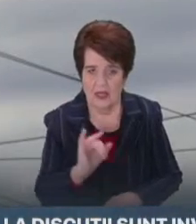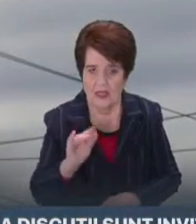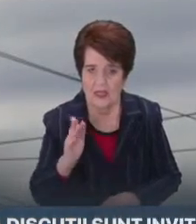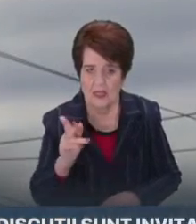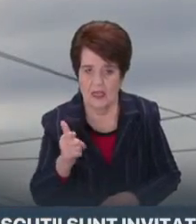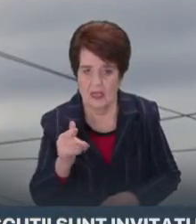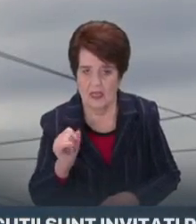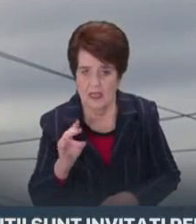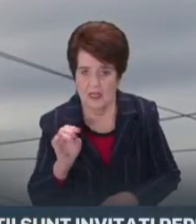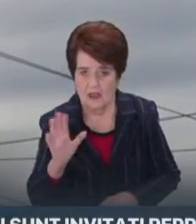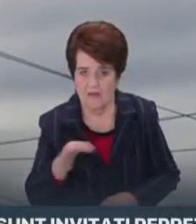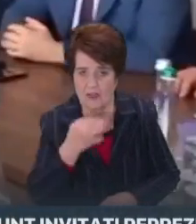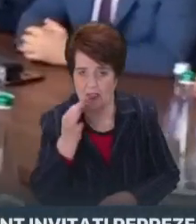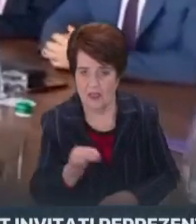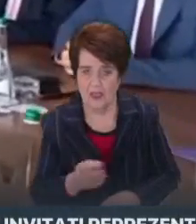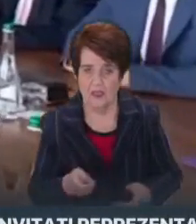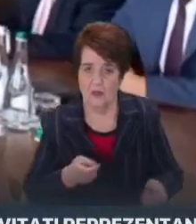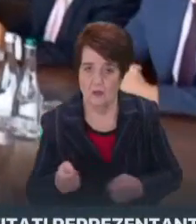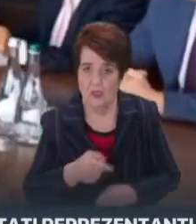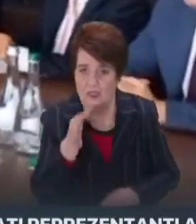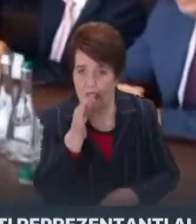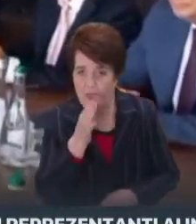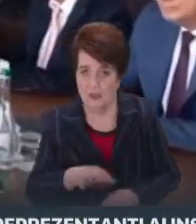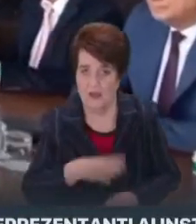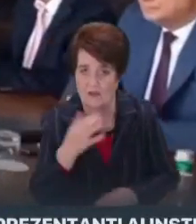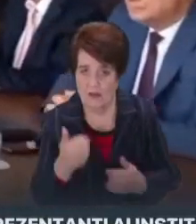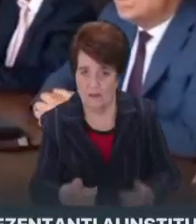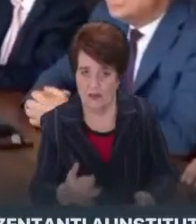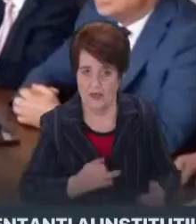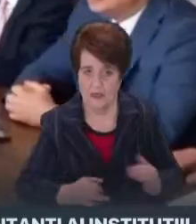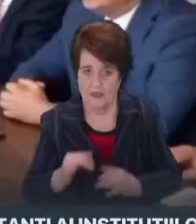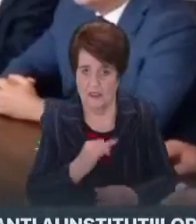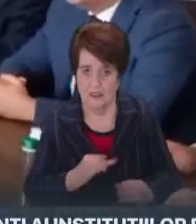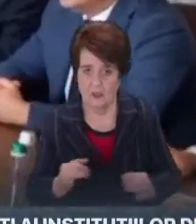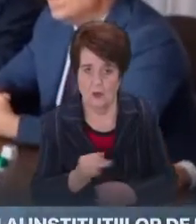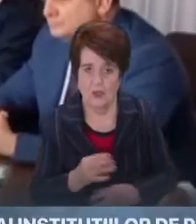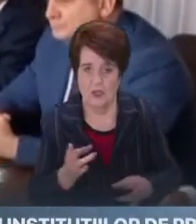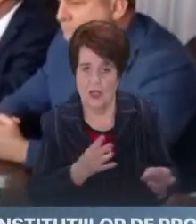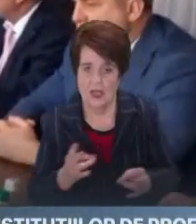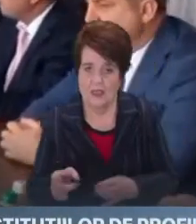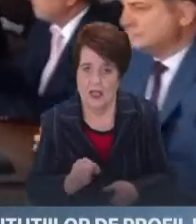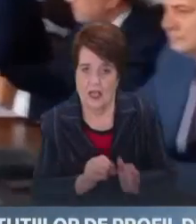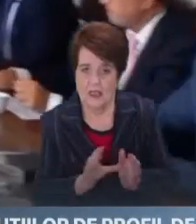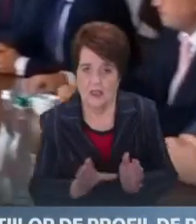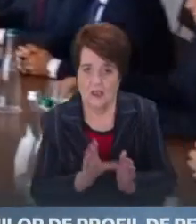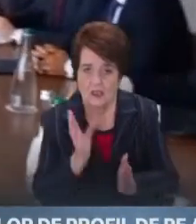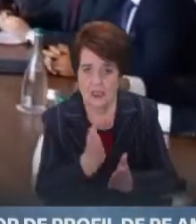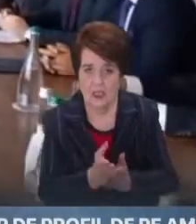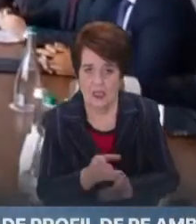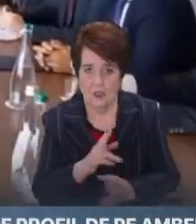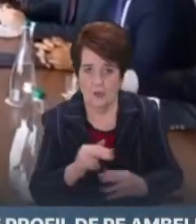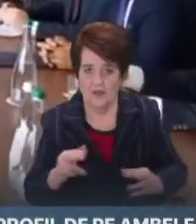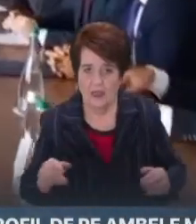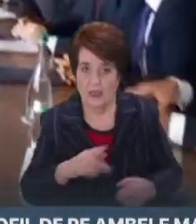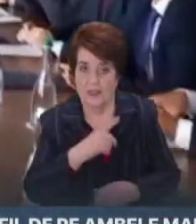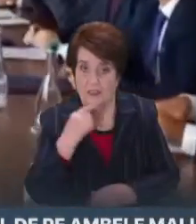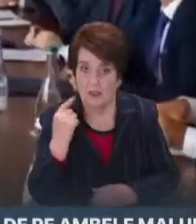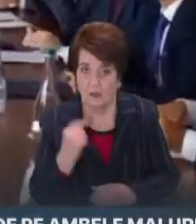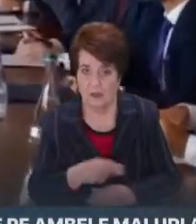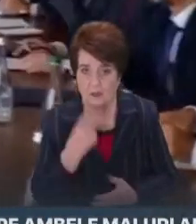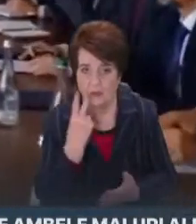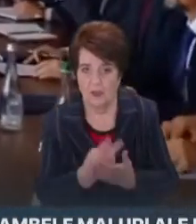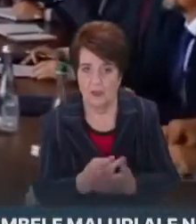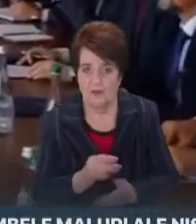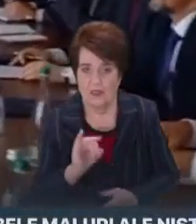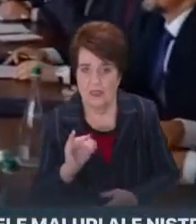Ignatiev, a declarat că autoritățile de la Chișinău ar fi bine să discute gestionarea crizei energetice direct cu Federația Rusă. Potrivit